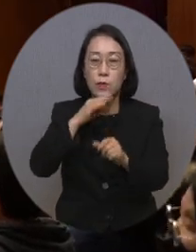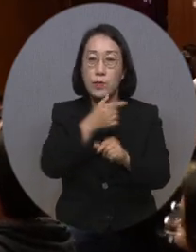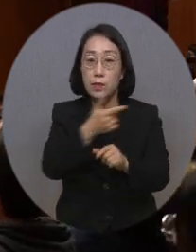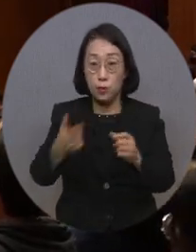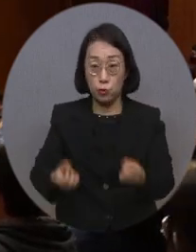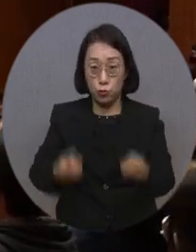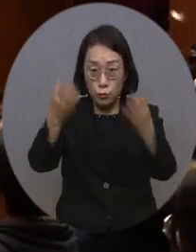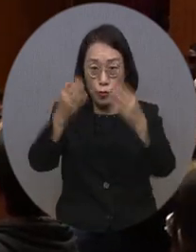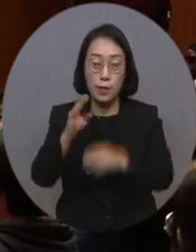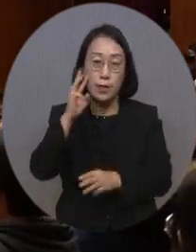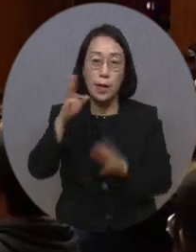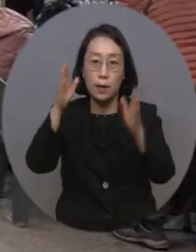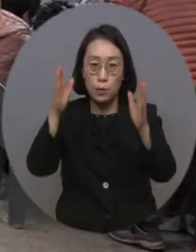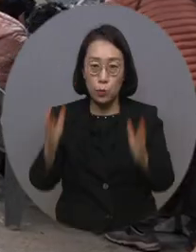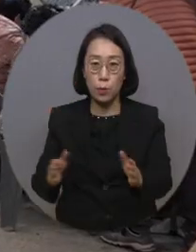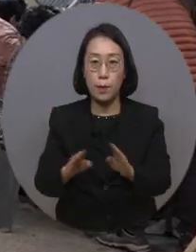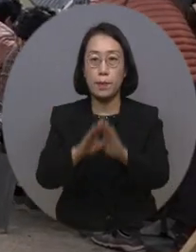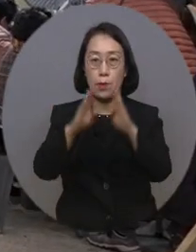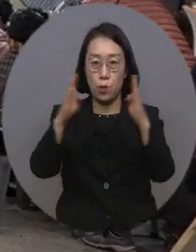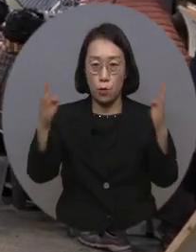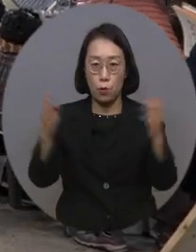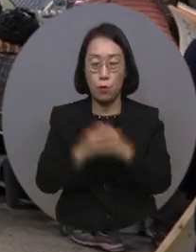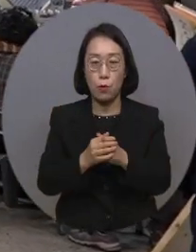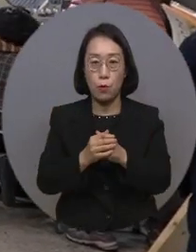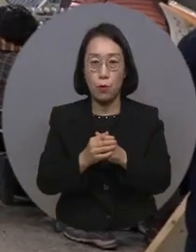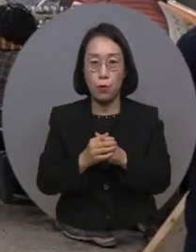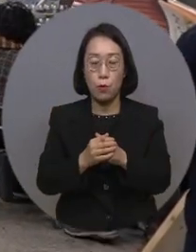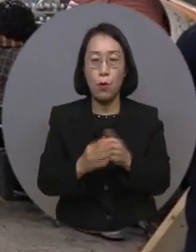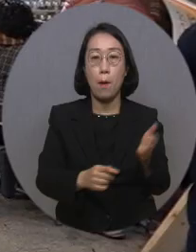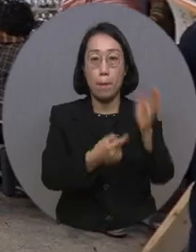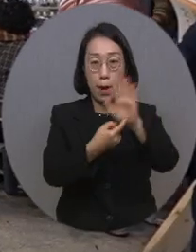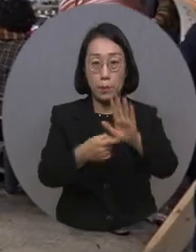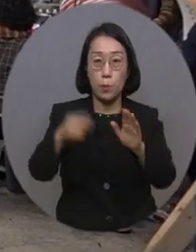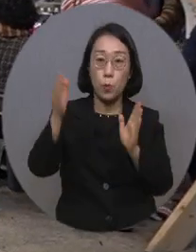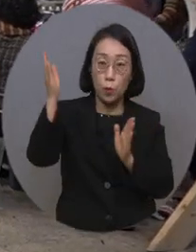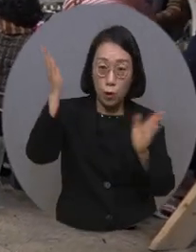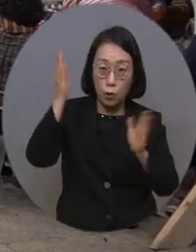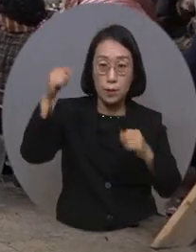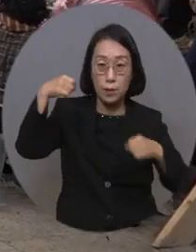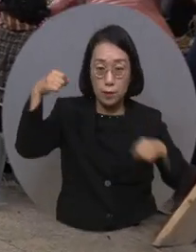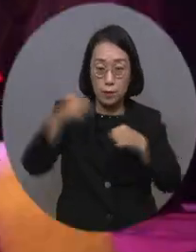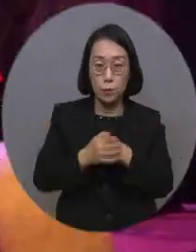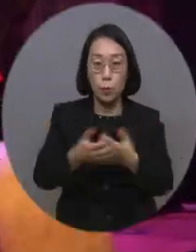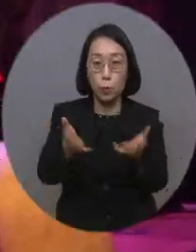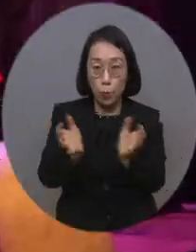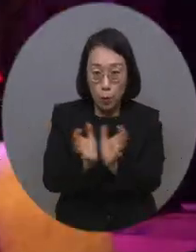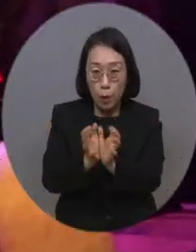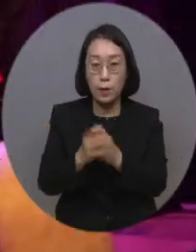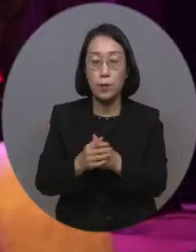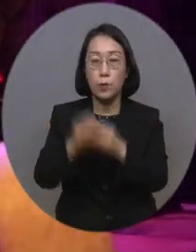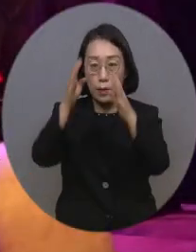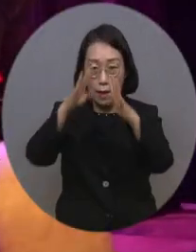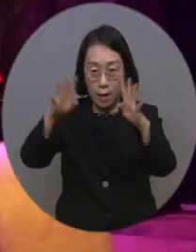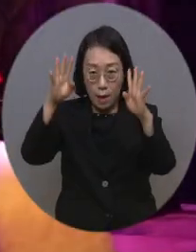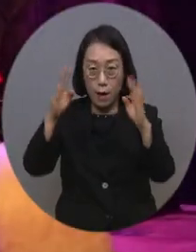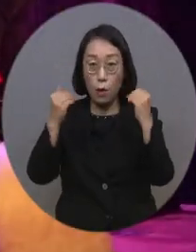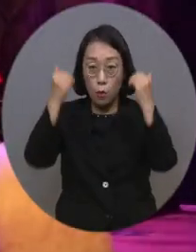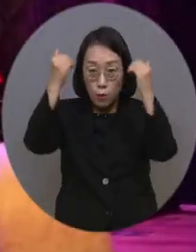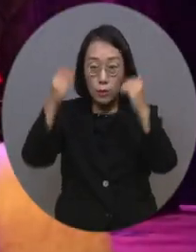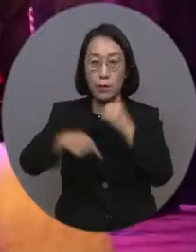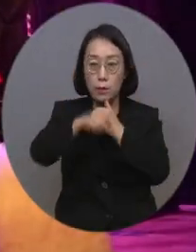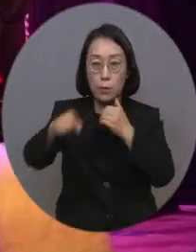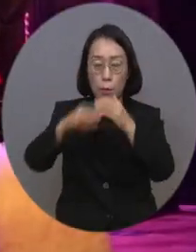1일부터 4일간 열었습니다 행사는 프로젝트 수업 발표 연극과 시민대학 동아리 장애인 평생학습 프로그램